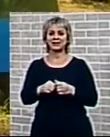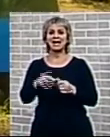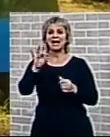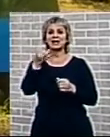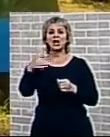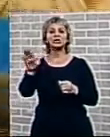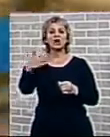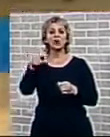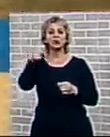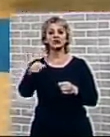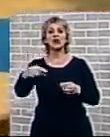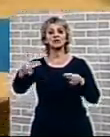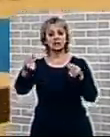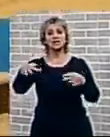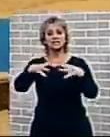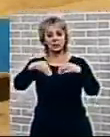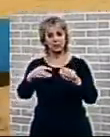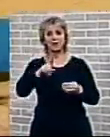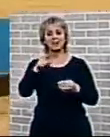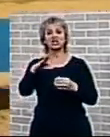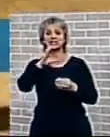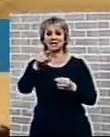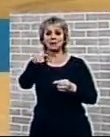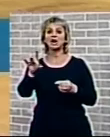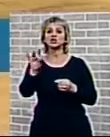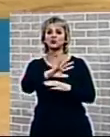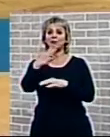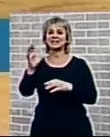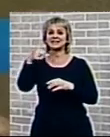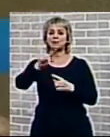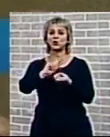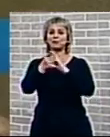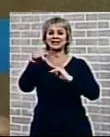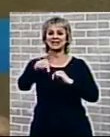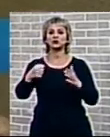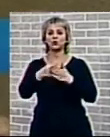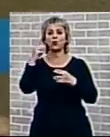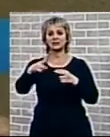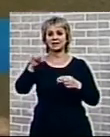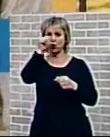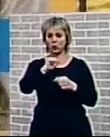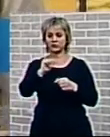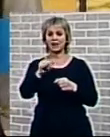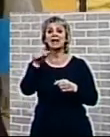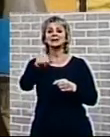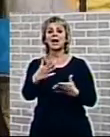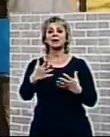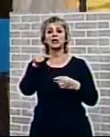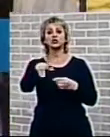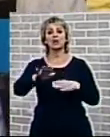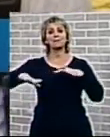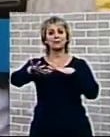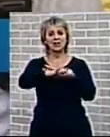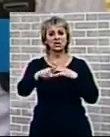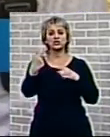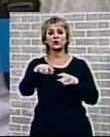Рай для гуляющих, новобрачных и даже для собак. Ростовский парк Сабино преобразится до конца года. То там, конечно, будет и площадка для